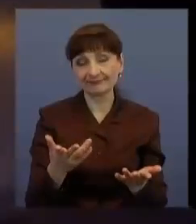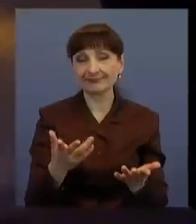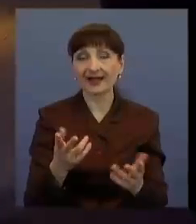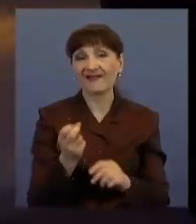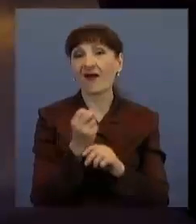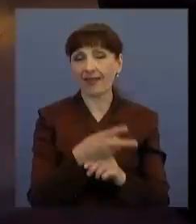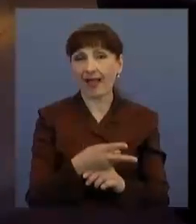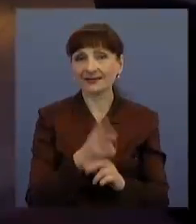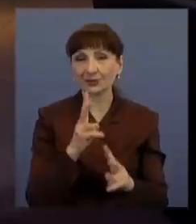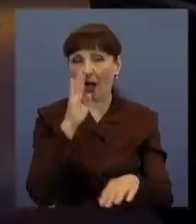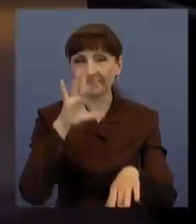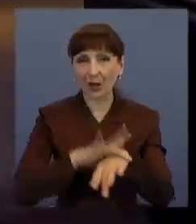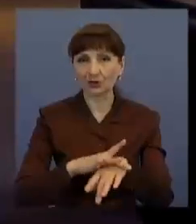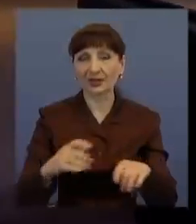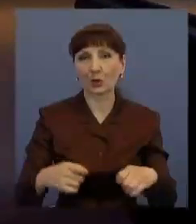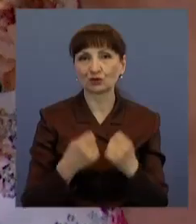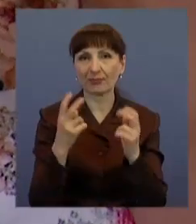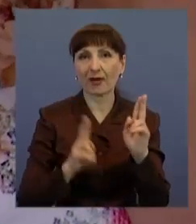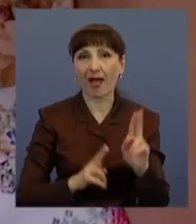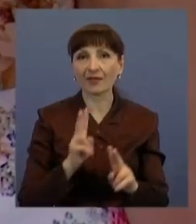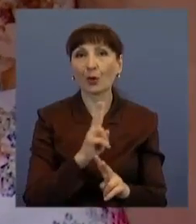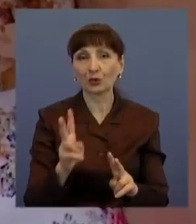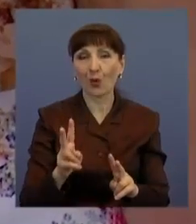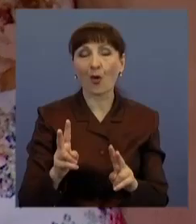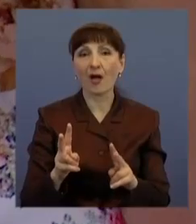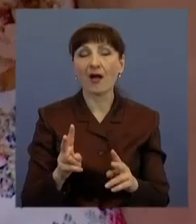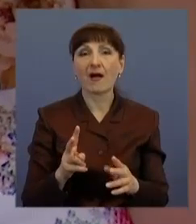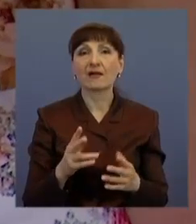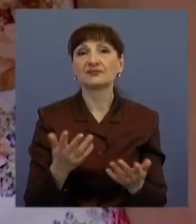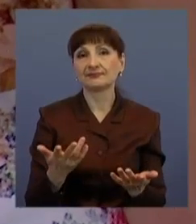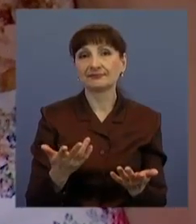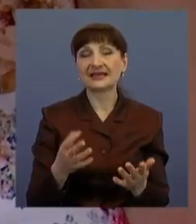если будут обнаружены факты. Те, которые будут нарушать правила, обнаружены